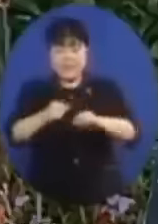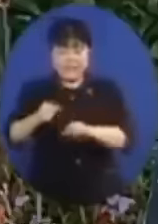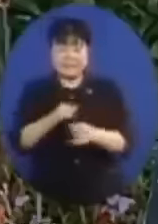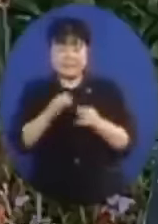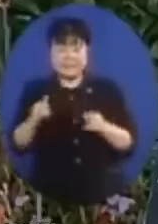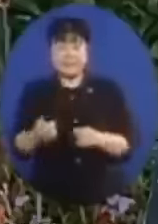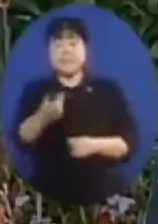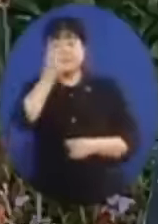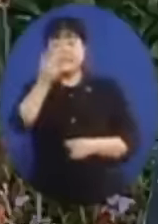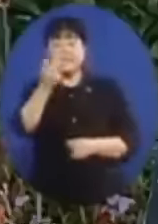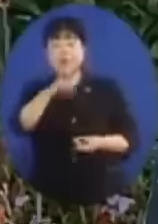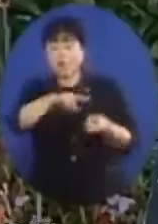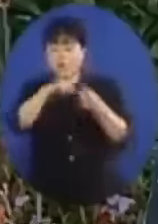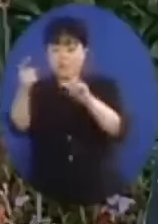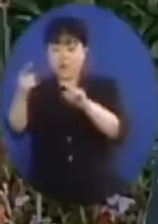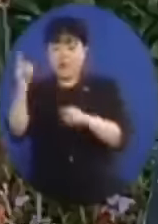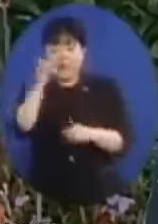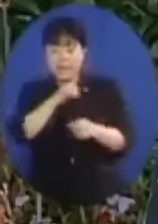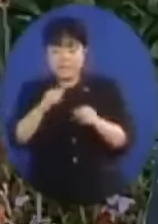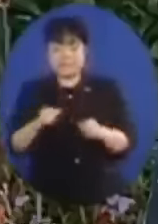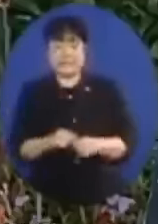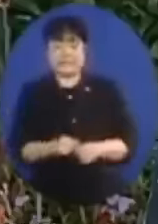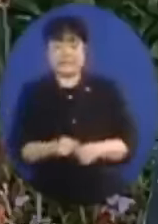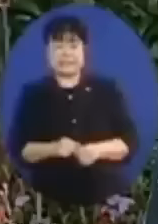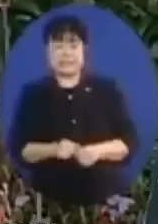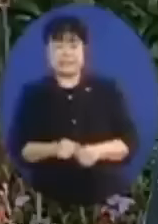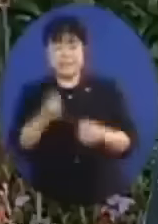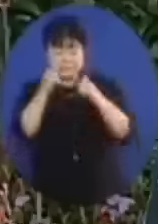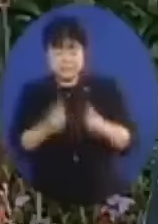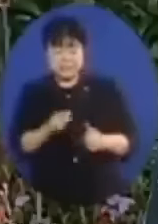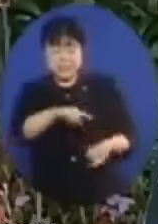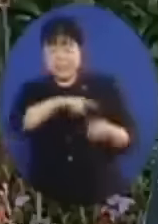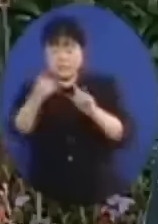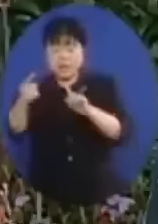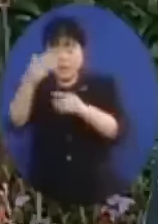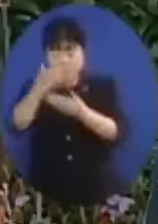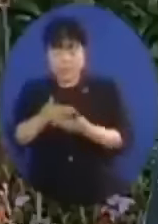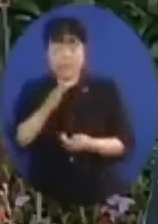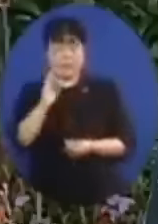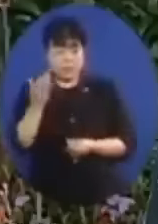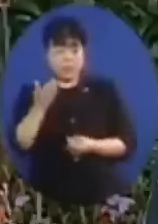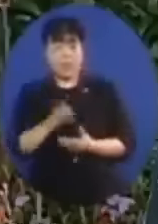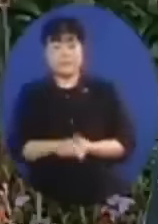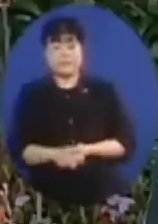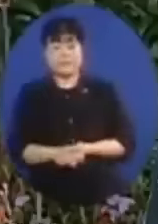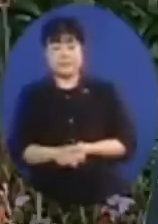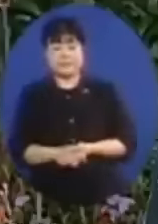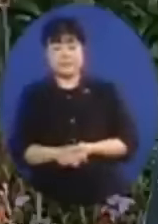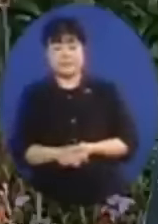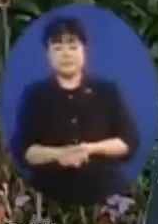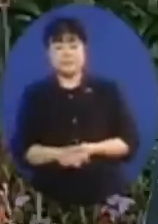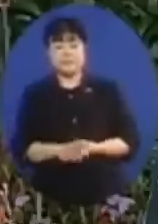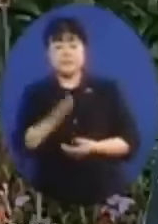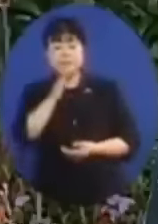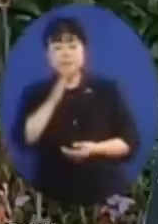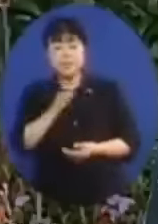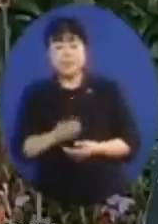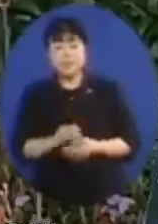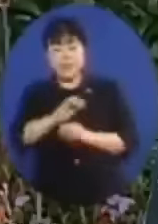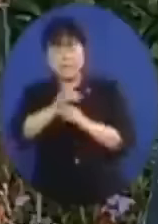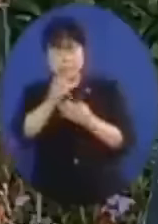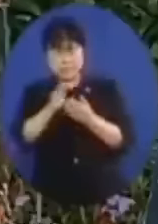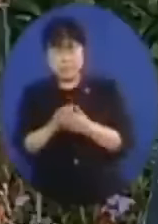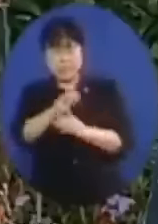자는 생명의 부활로 악한 일을 행한 자는 심판의 부활을 하게 될 것을 말씀하고 있는 것입니다. 이처럼 우리는 성경을